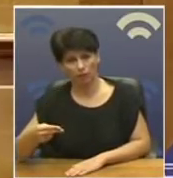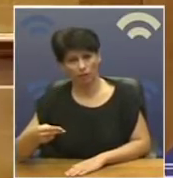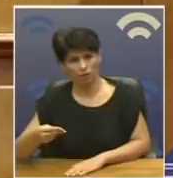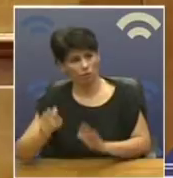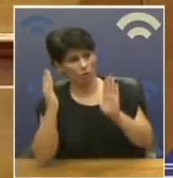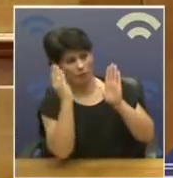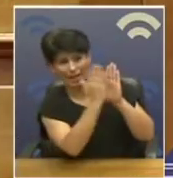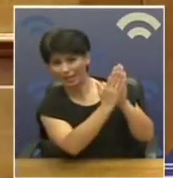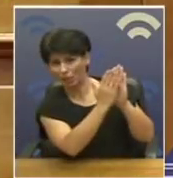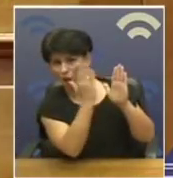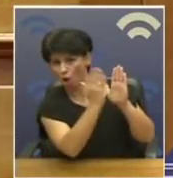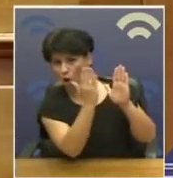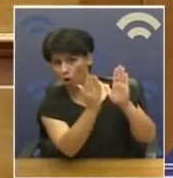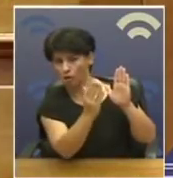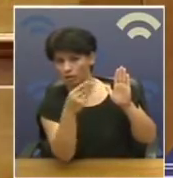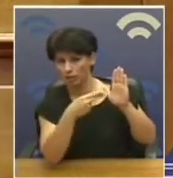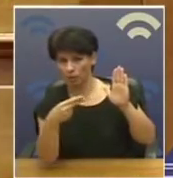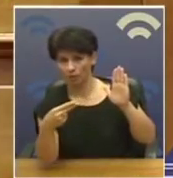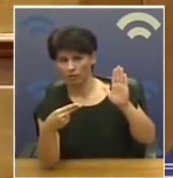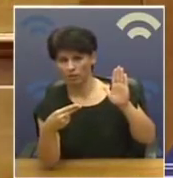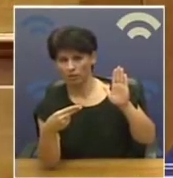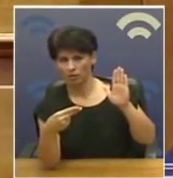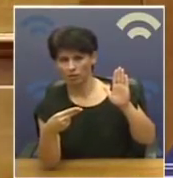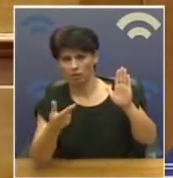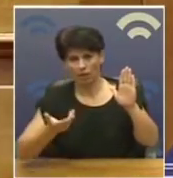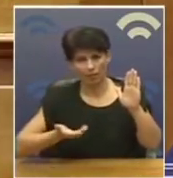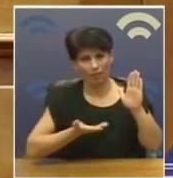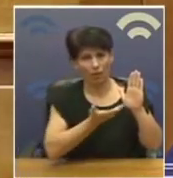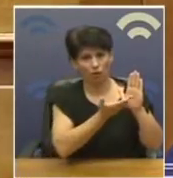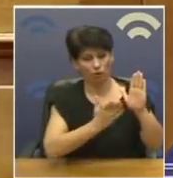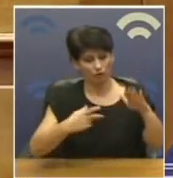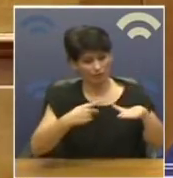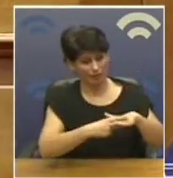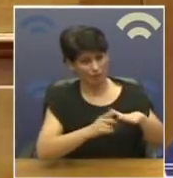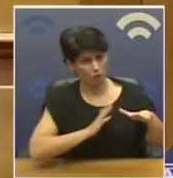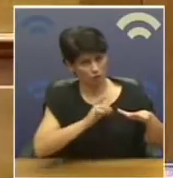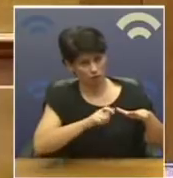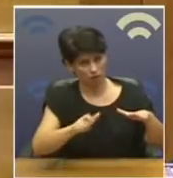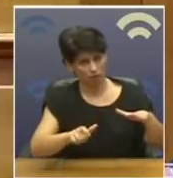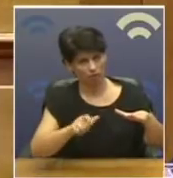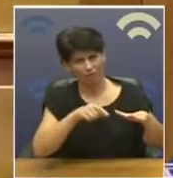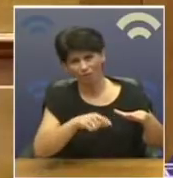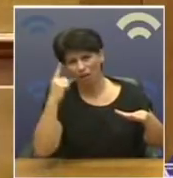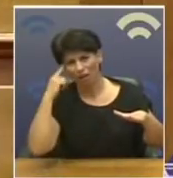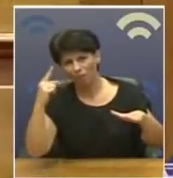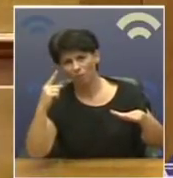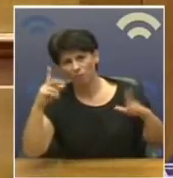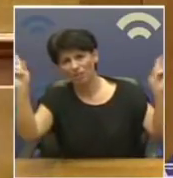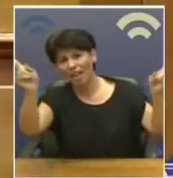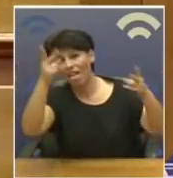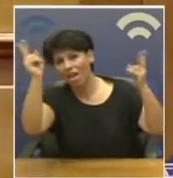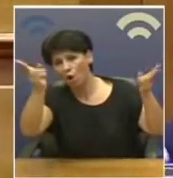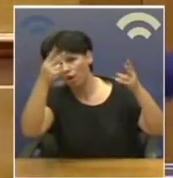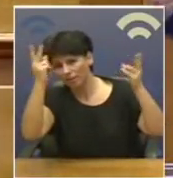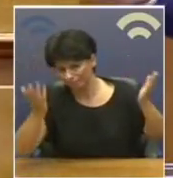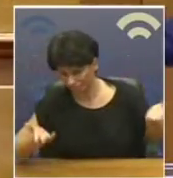αρχείο για υποθέσεις διώξεως τραπεζικών στελεχών είναι μια άποψη έολη.